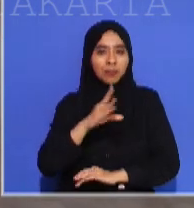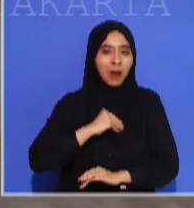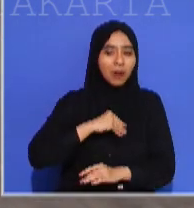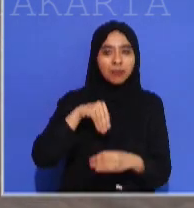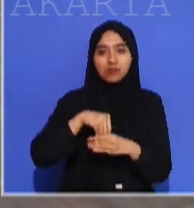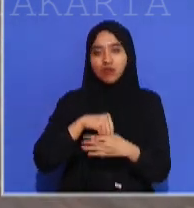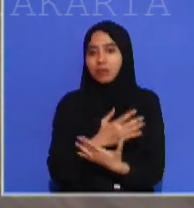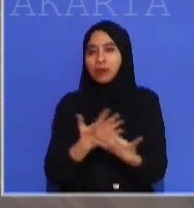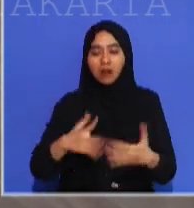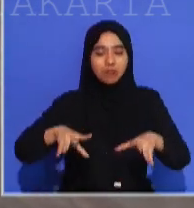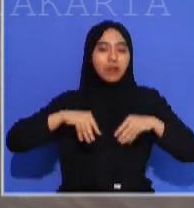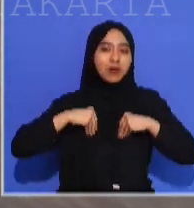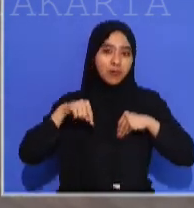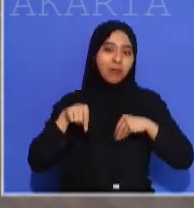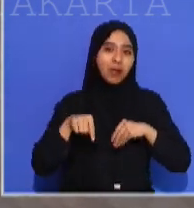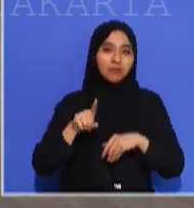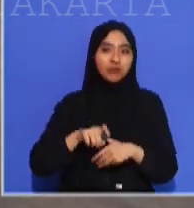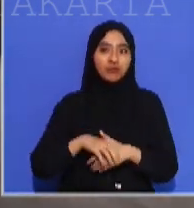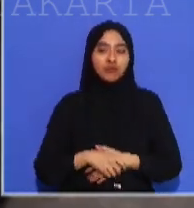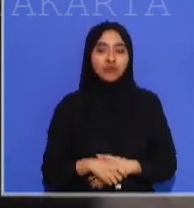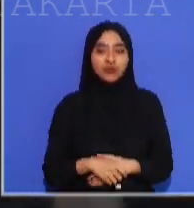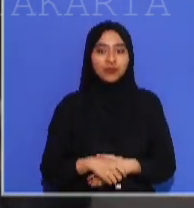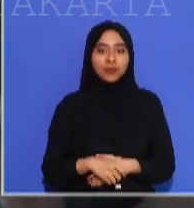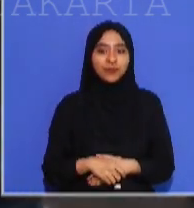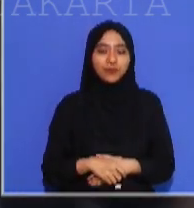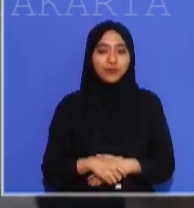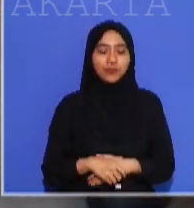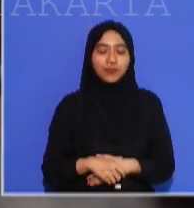DIY. Demikian Agung Nugroho dan Arif Heriawan, TVRI Yogyakarta, melaporkan.